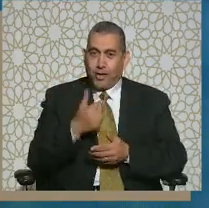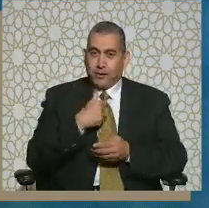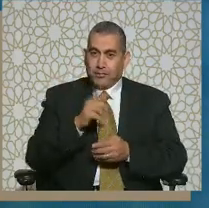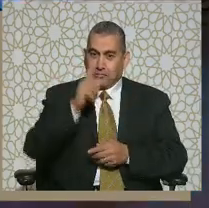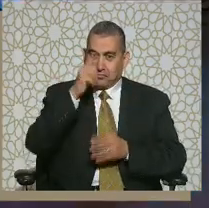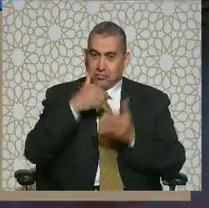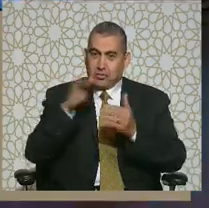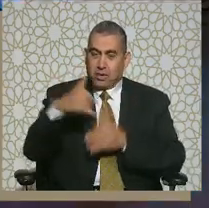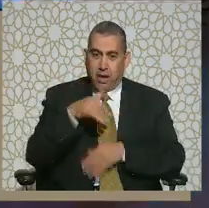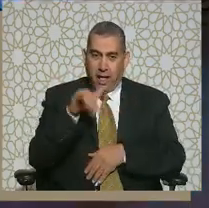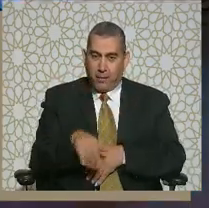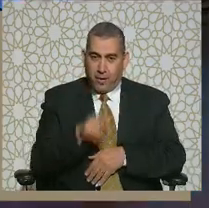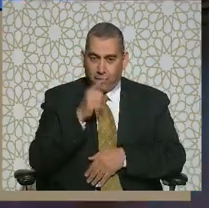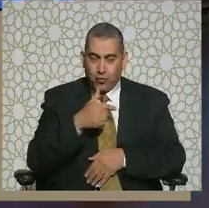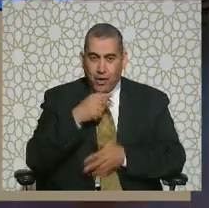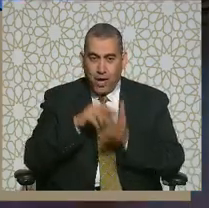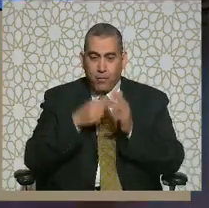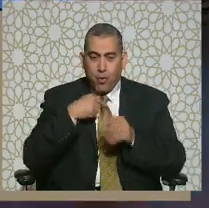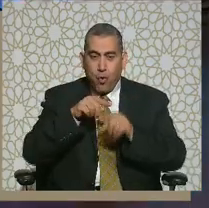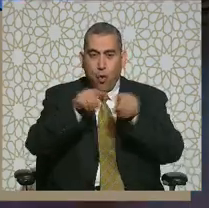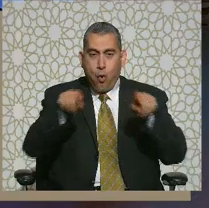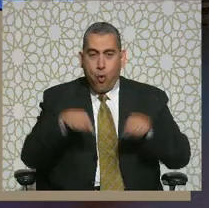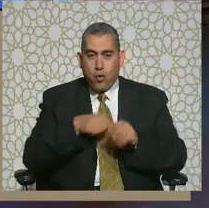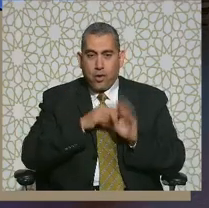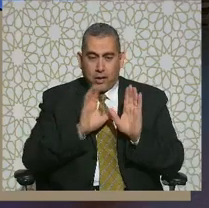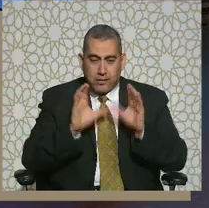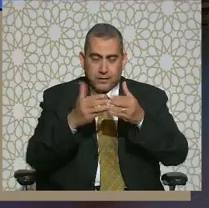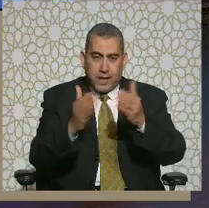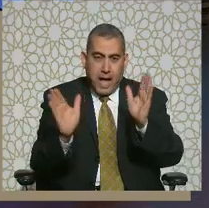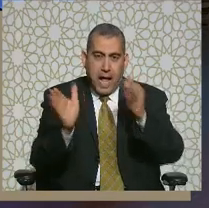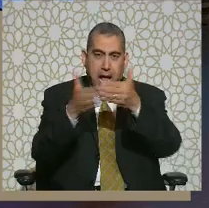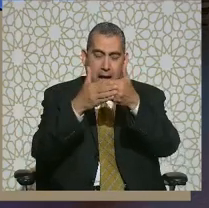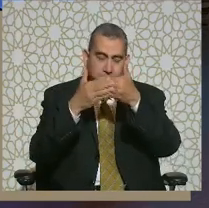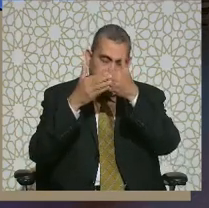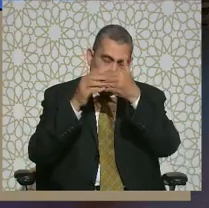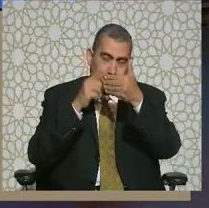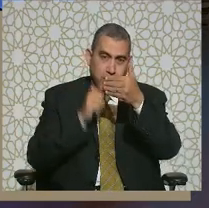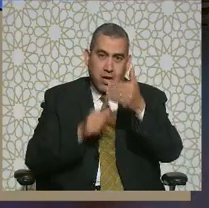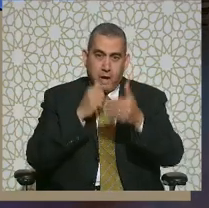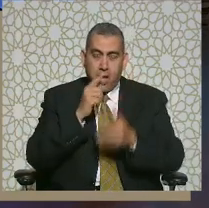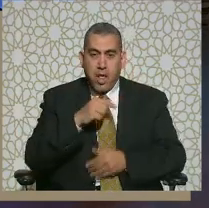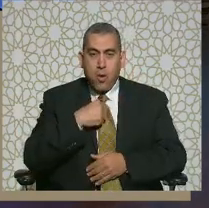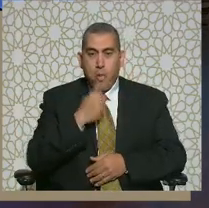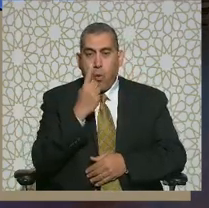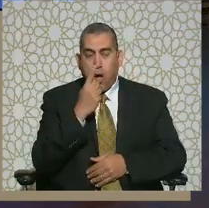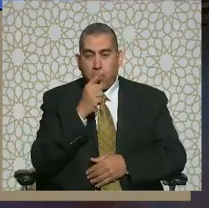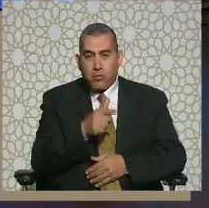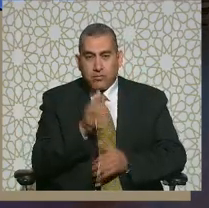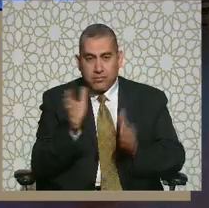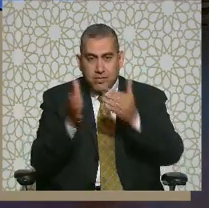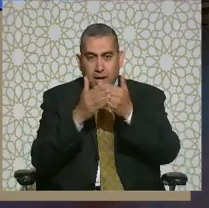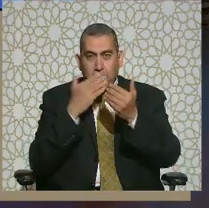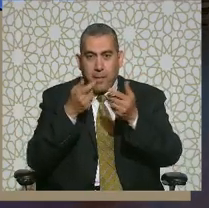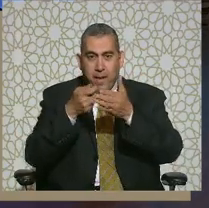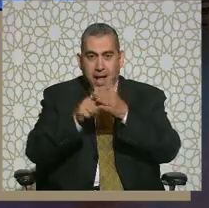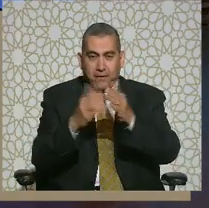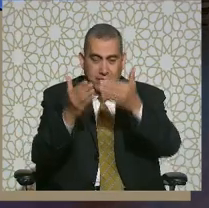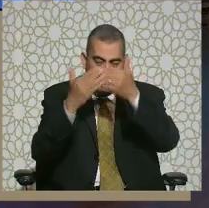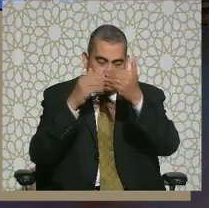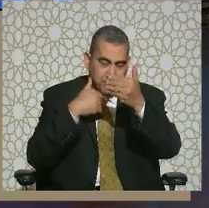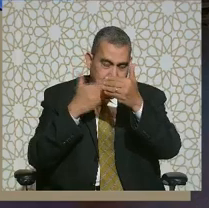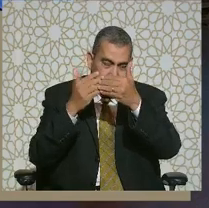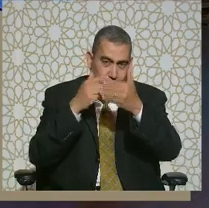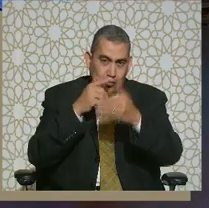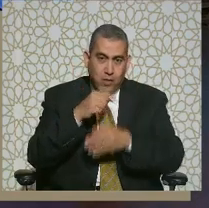عزلتنا والاوضه اللي احنا حابسين نفسنا فيها وقاعدين وحدنا وقافلين على نفسنا وحارم